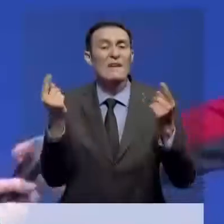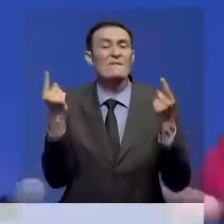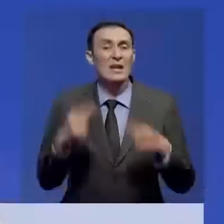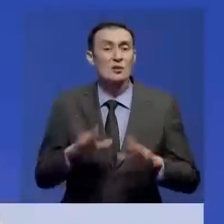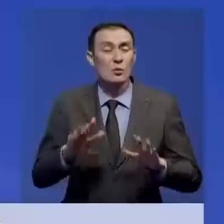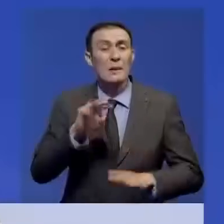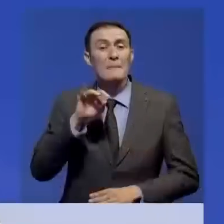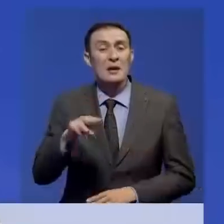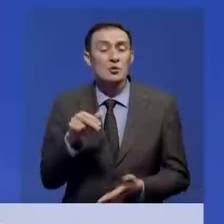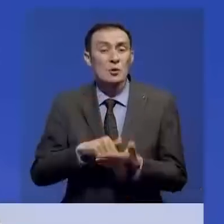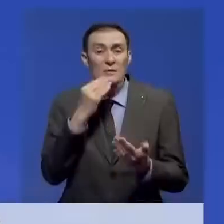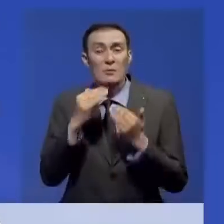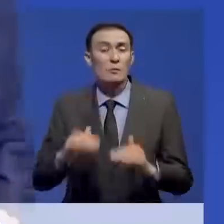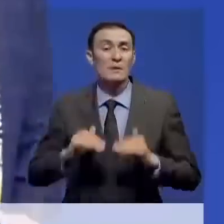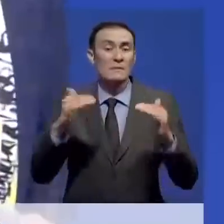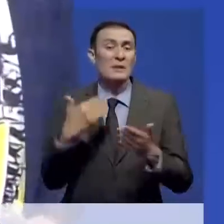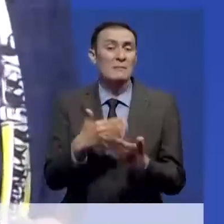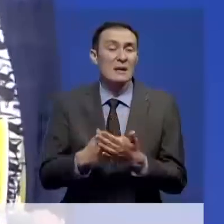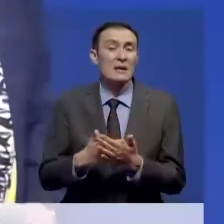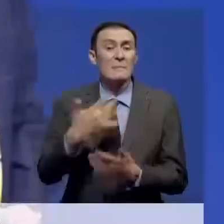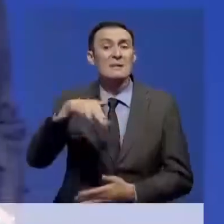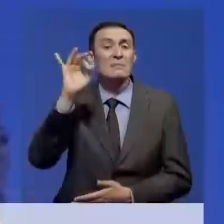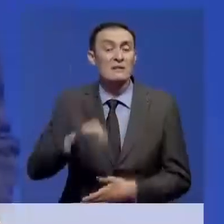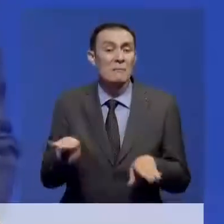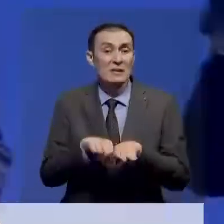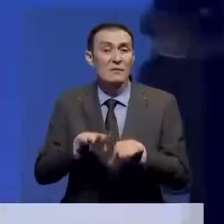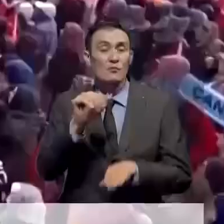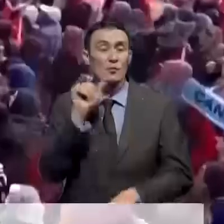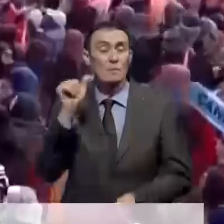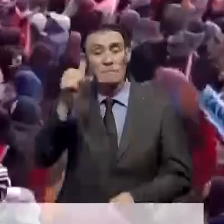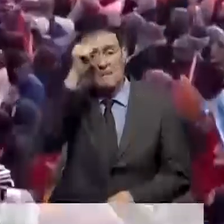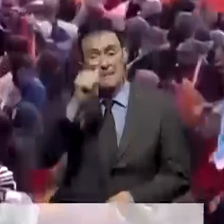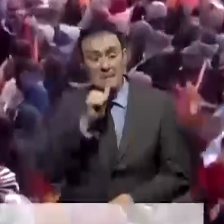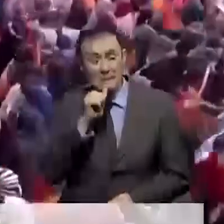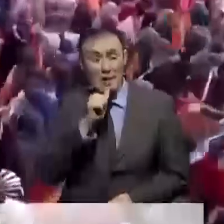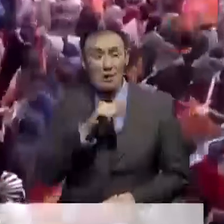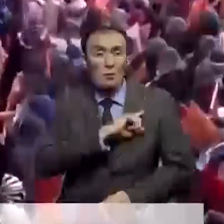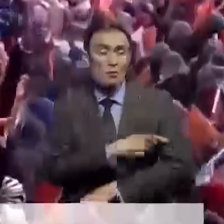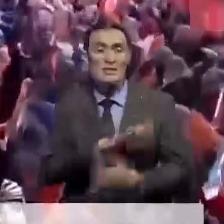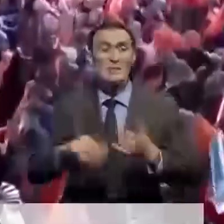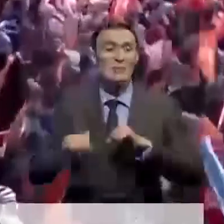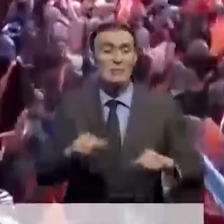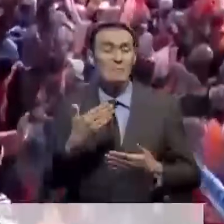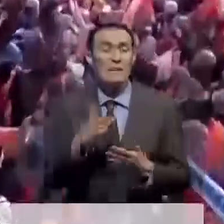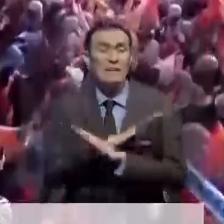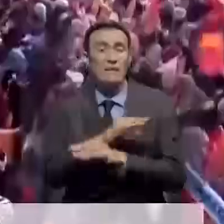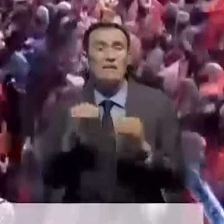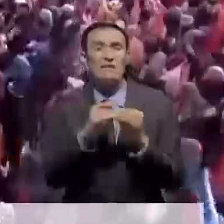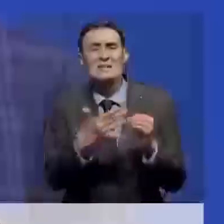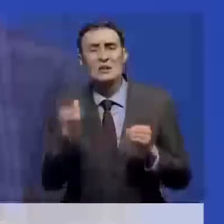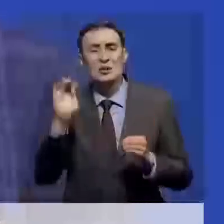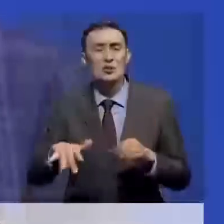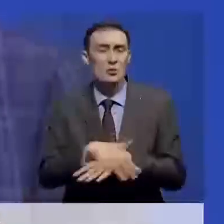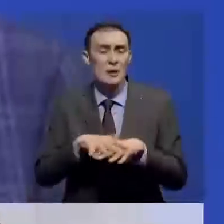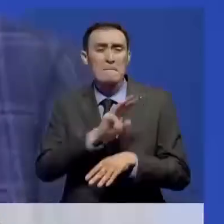инфляция. Только в марте цены на продукты выросли примерно наполовину в сравнении с прошлым месяцем. После мощных землетрясений погибли десятки тысяч